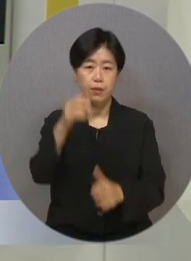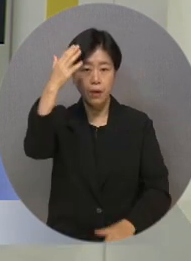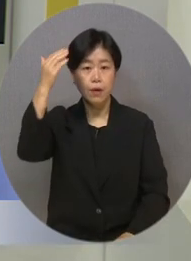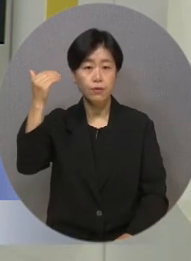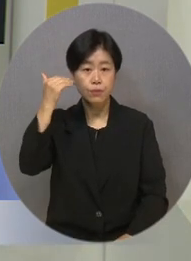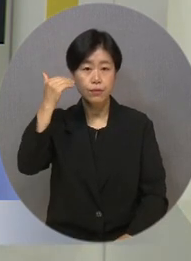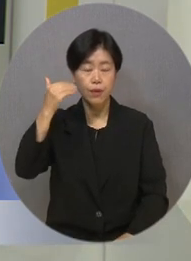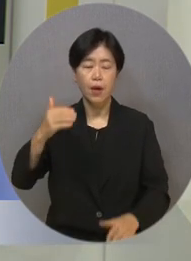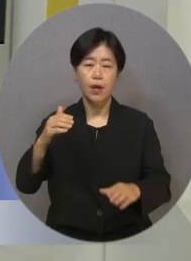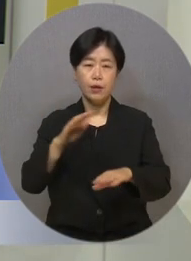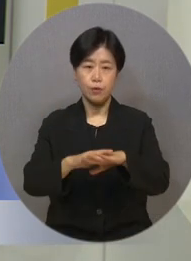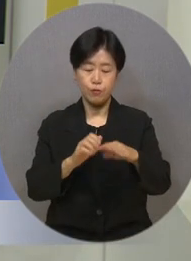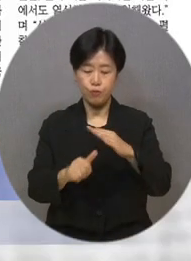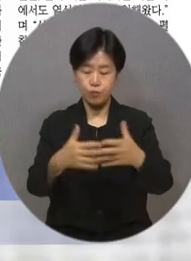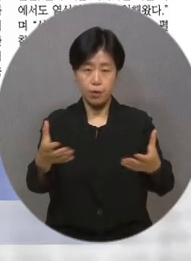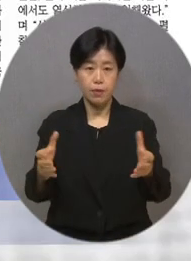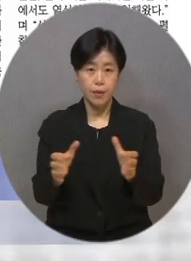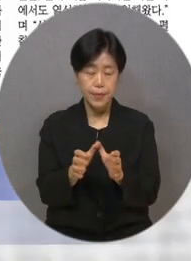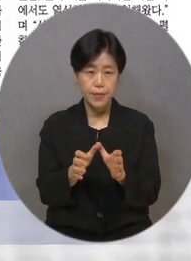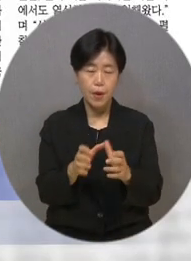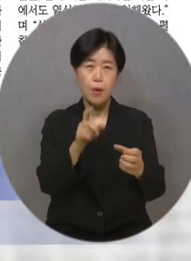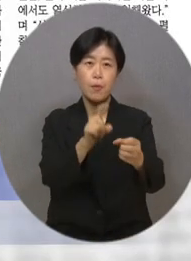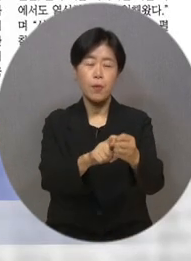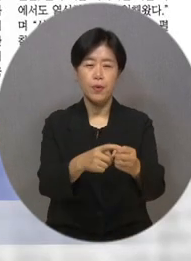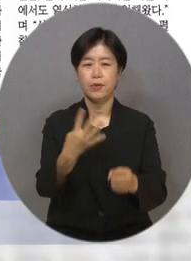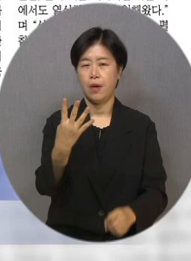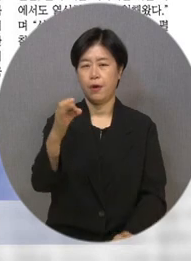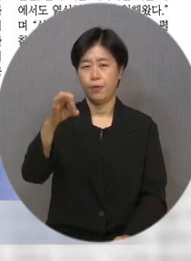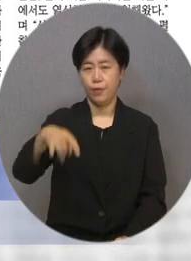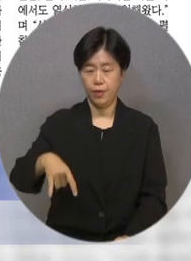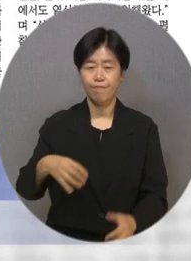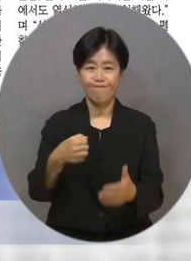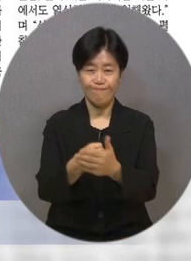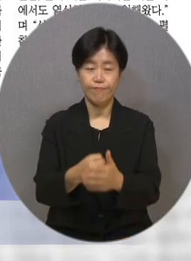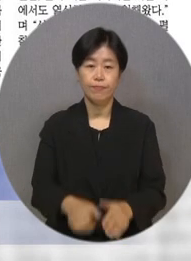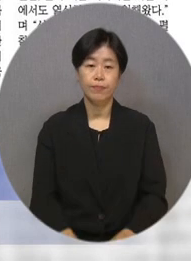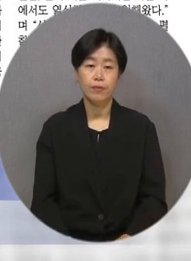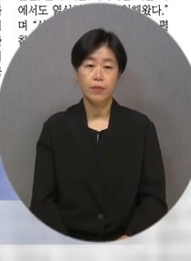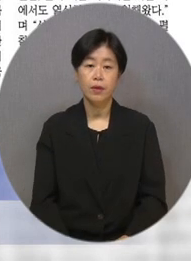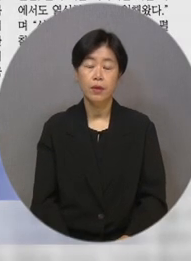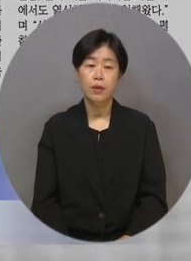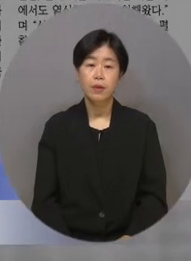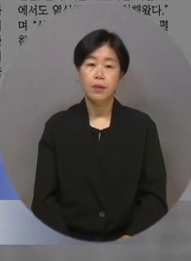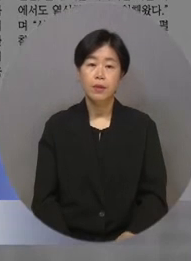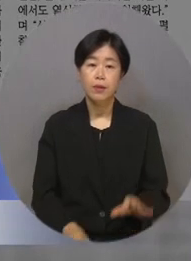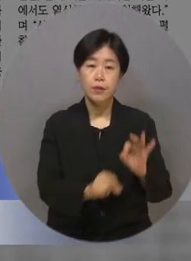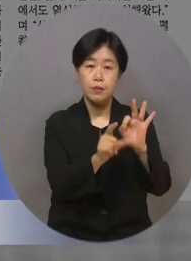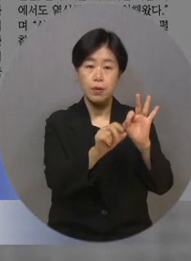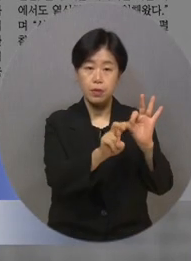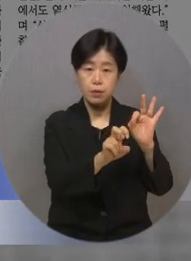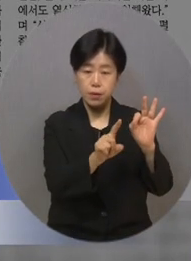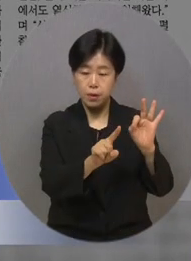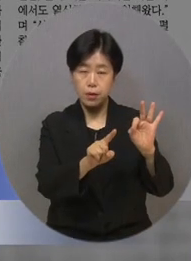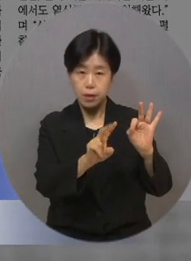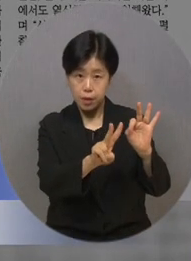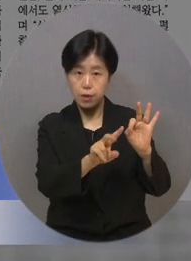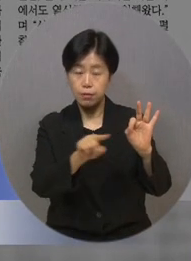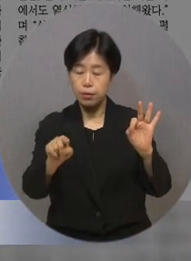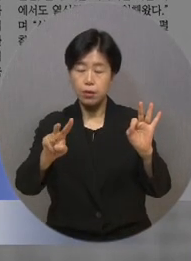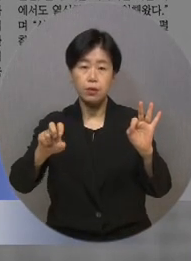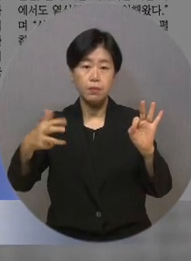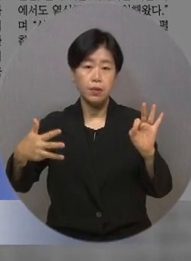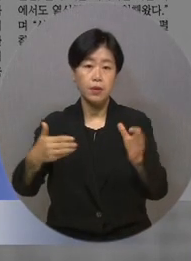4위를 향한 도전에 나섭니다 다음 달 22일부터 28일까지 중국 항조우 열리는 이번